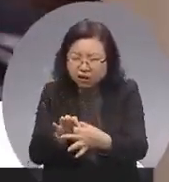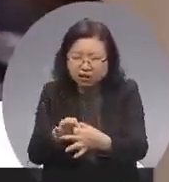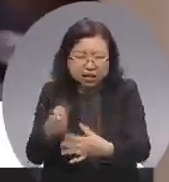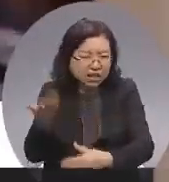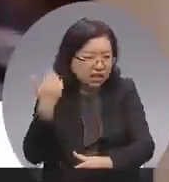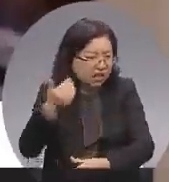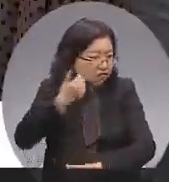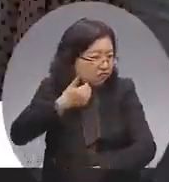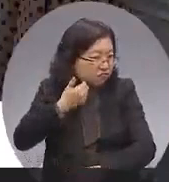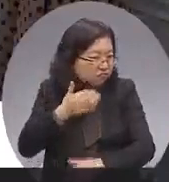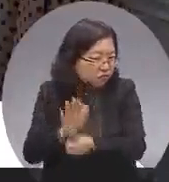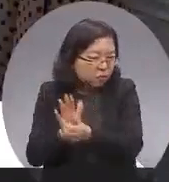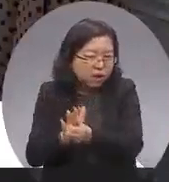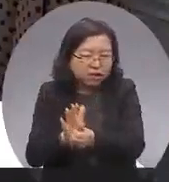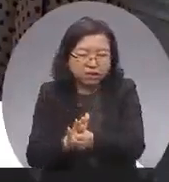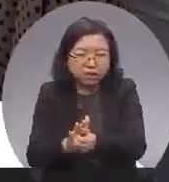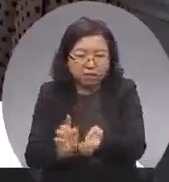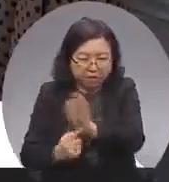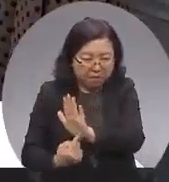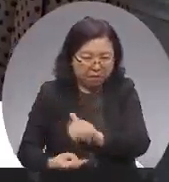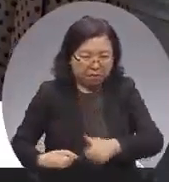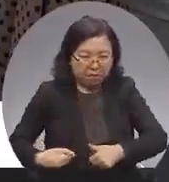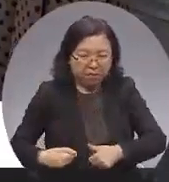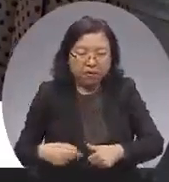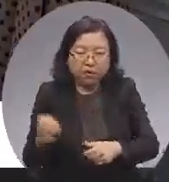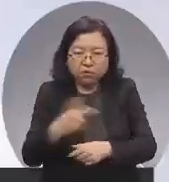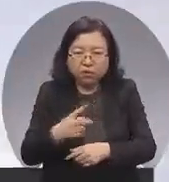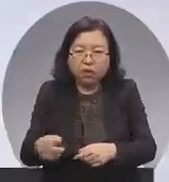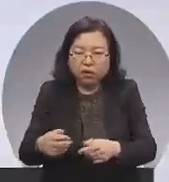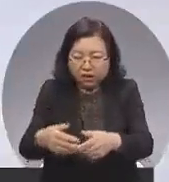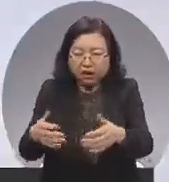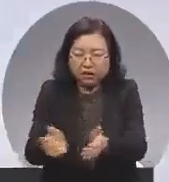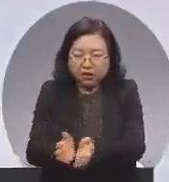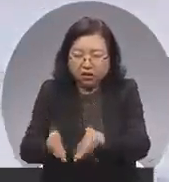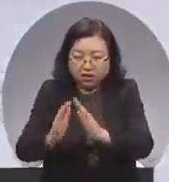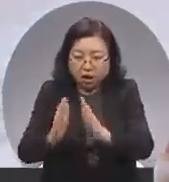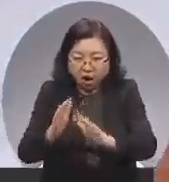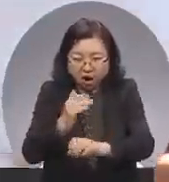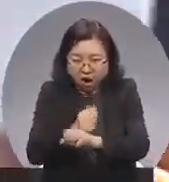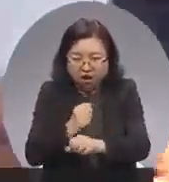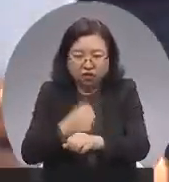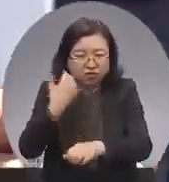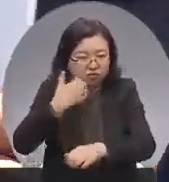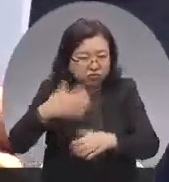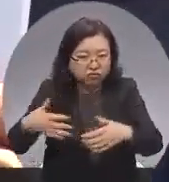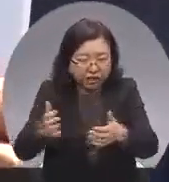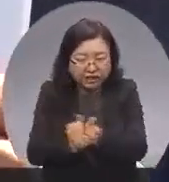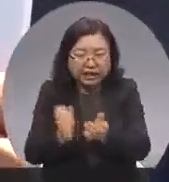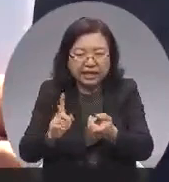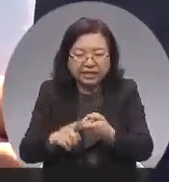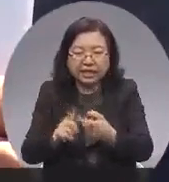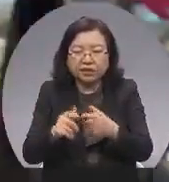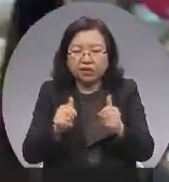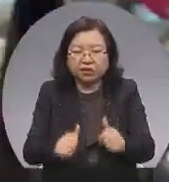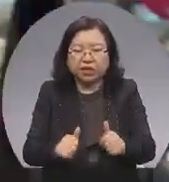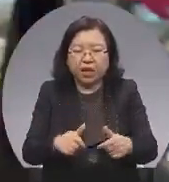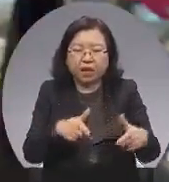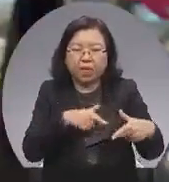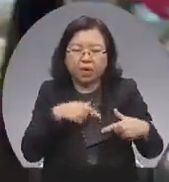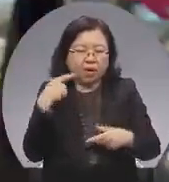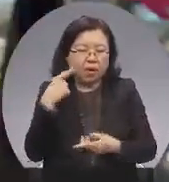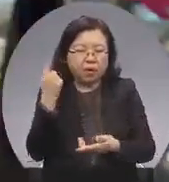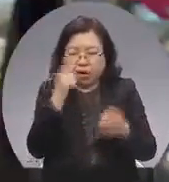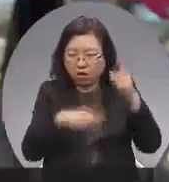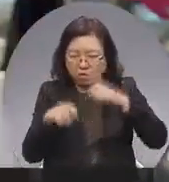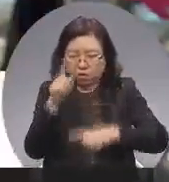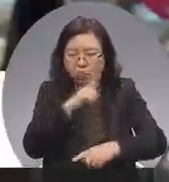며 근조화환을 설치한 단체 관계자 3명을 위조와 명예훼손 등의 혐의로 고소했습니다 분명히